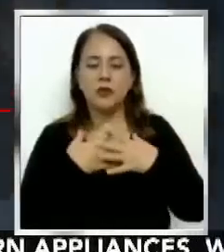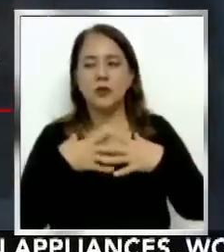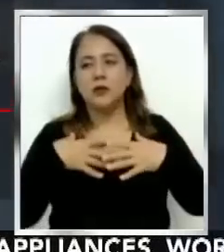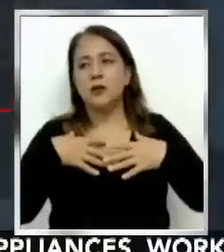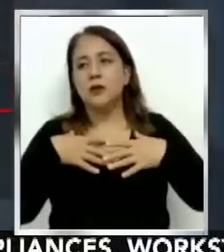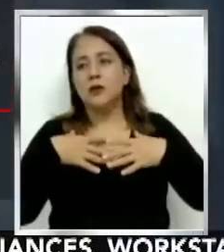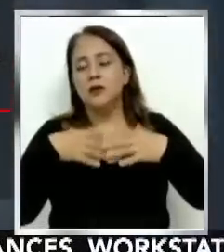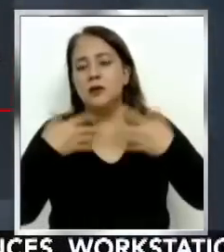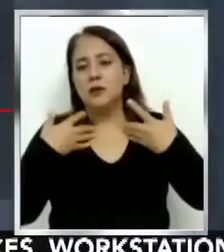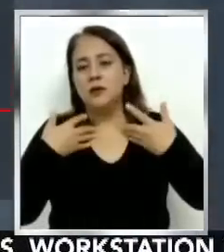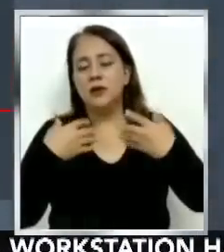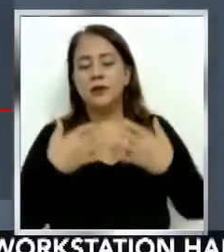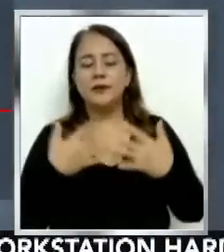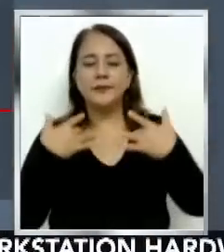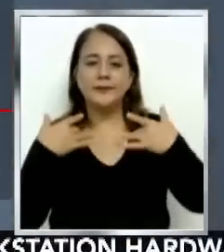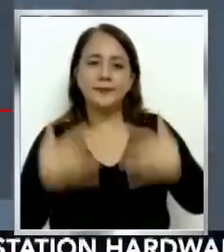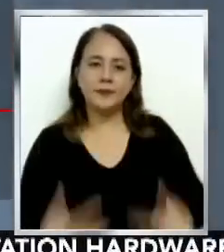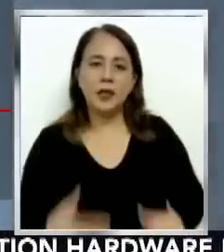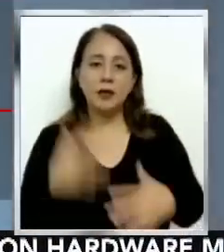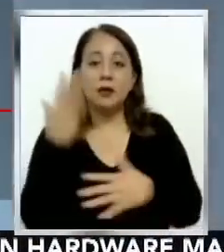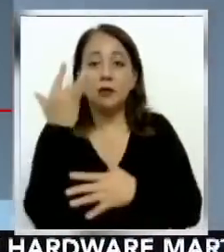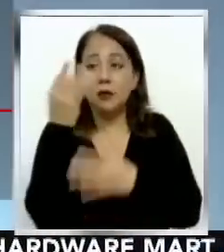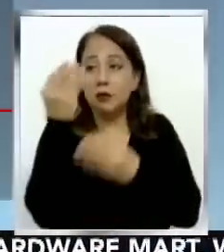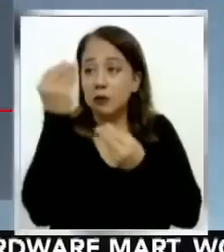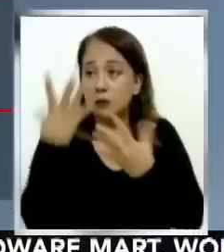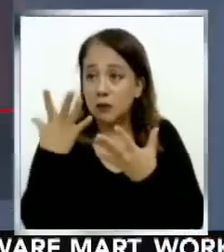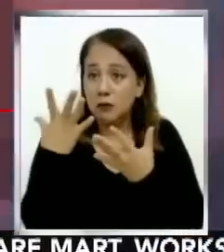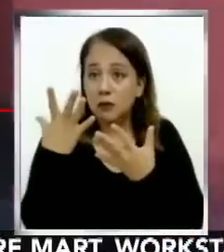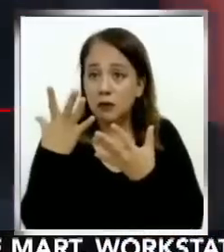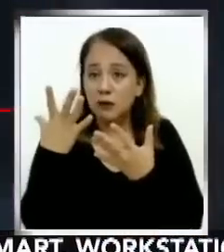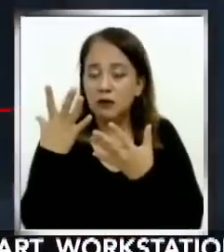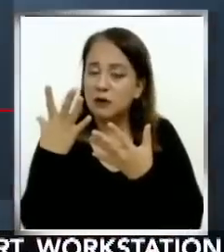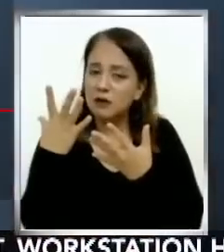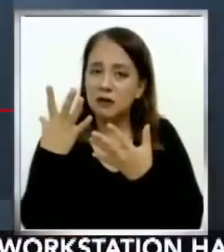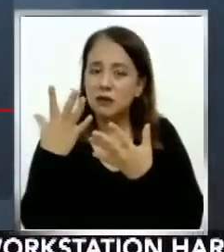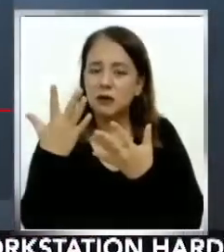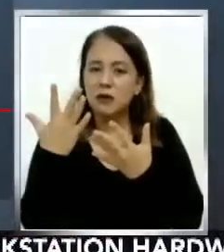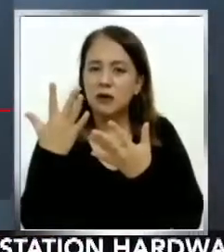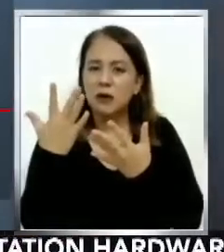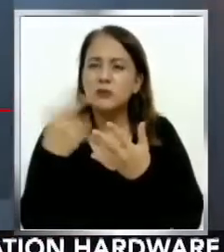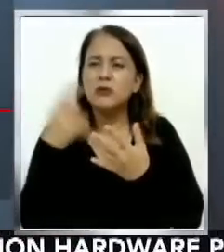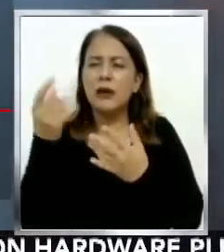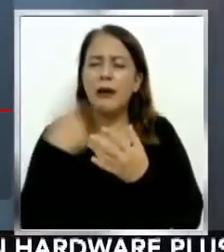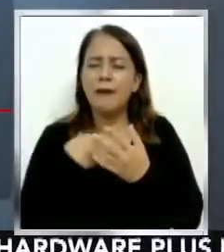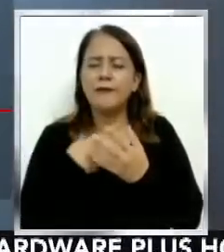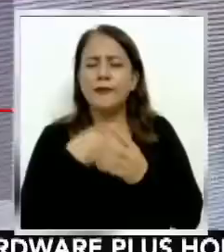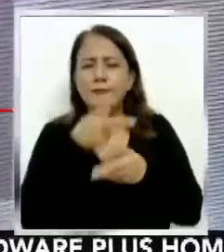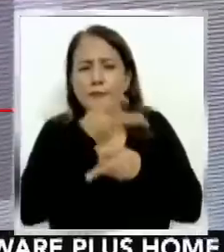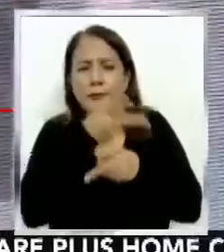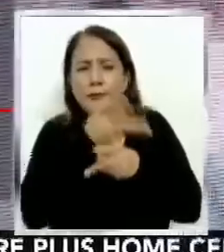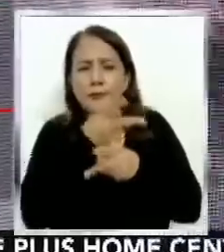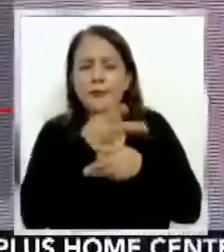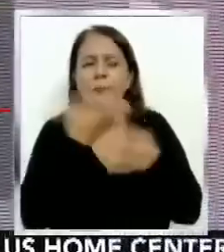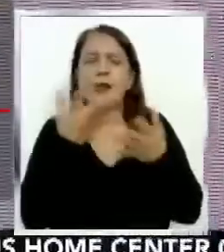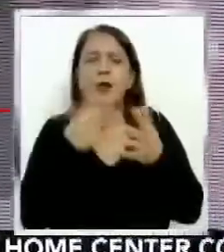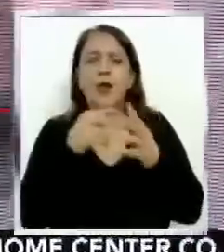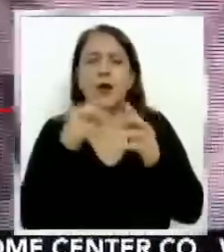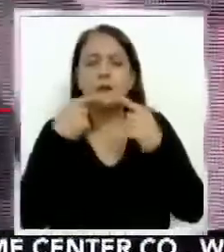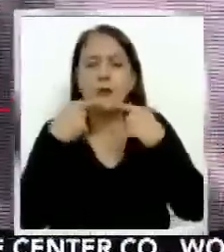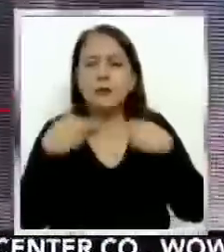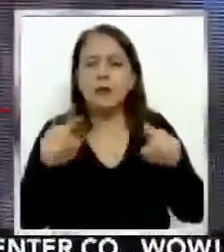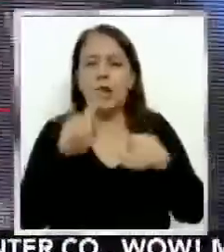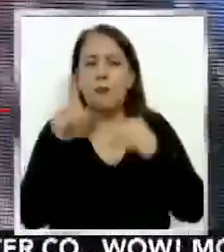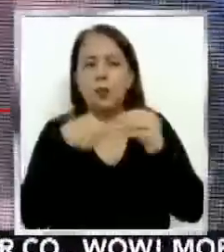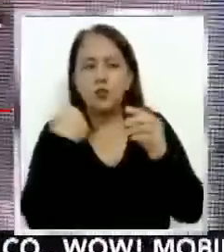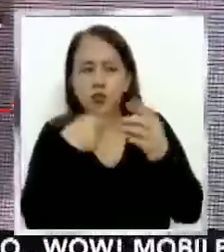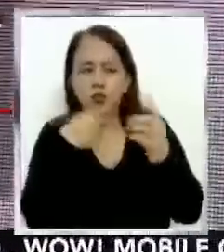malaman namin yung balita na yan. Kahit pa mayroong question ng publiko tungkol sa identity nitong gunman, nanalig po kami